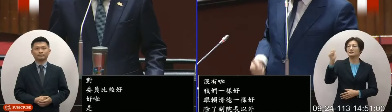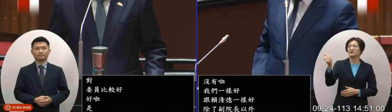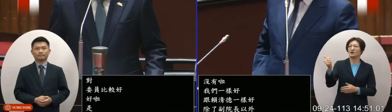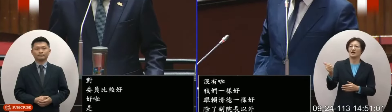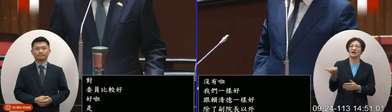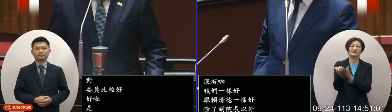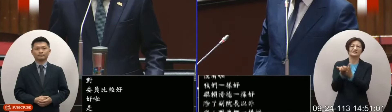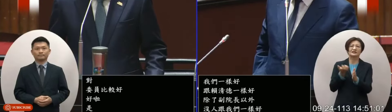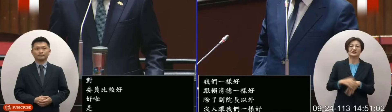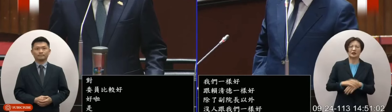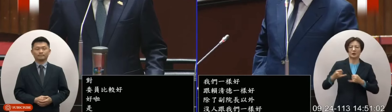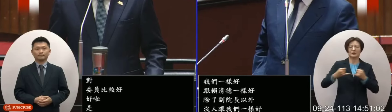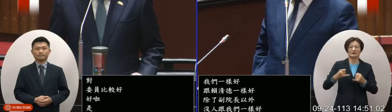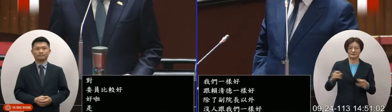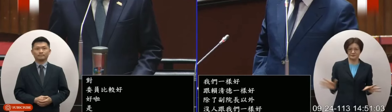咧争宠，